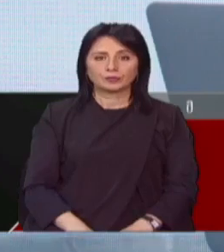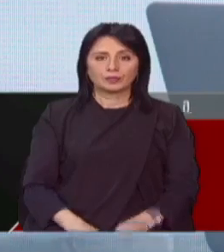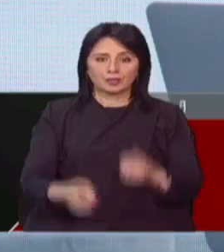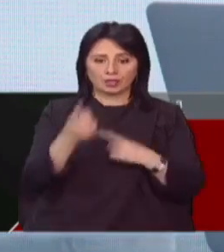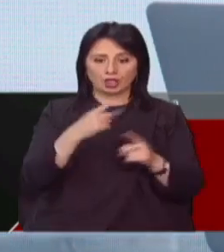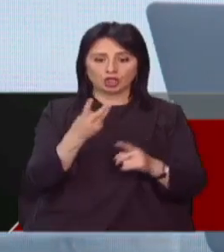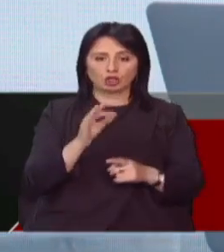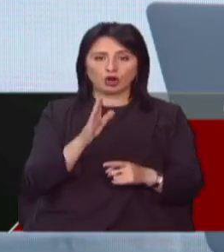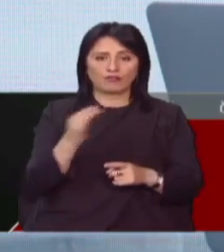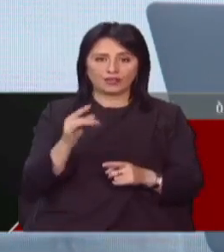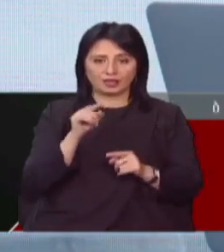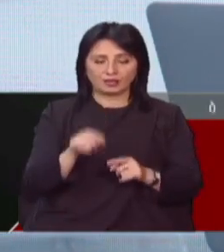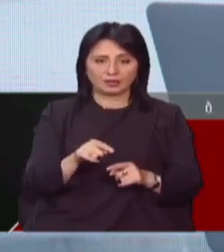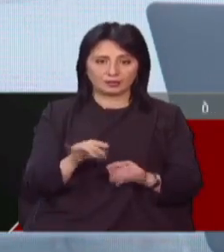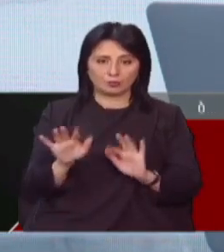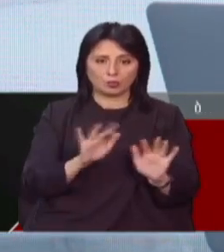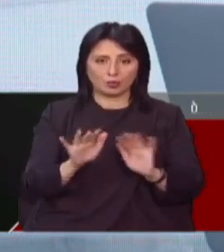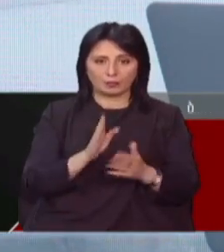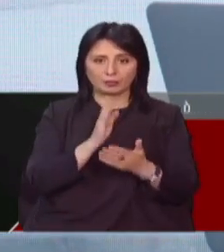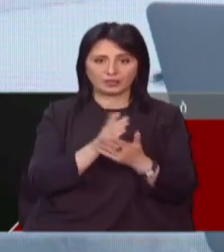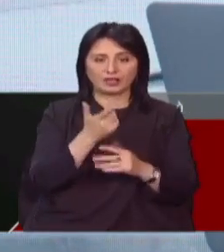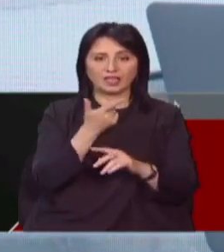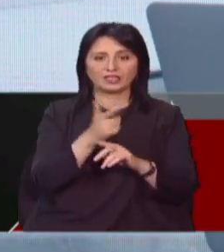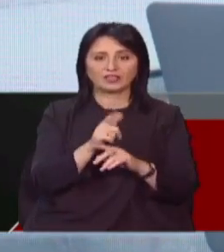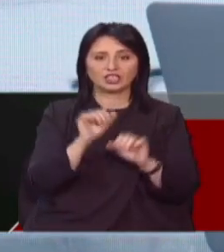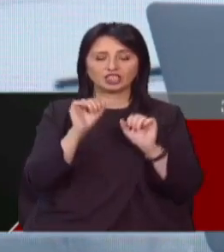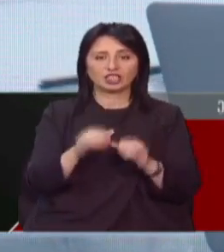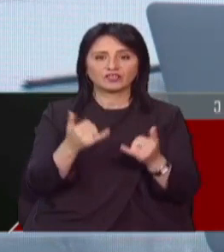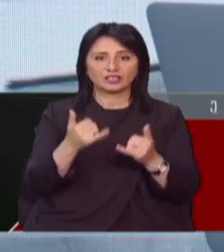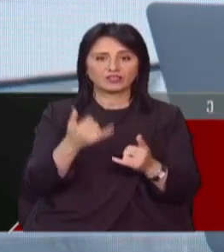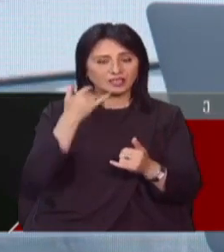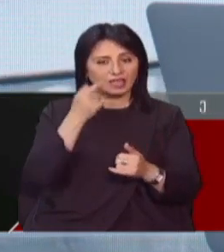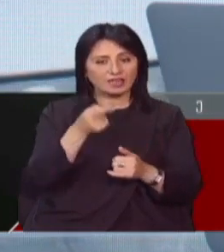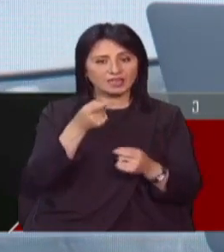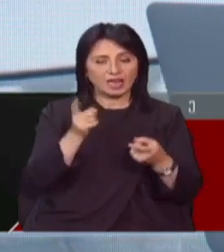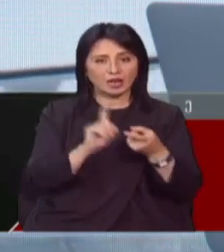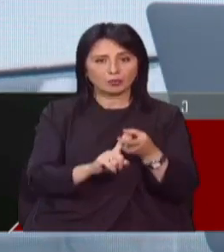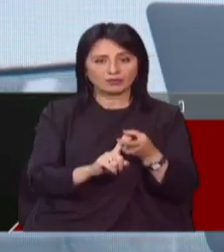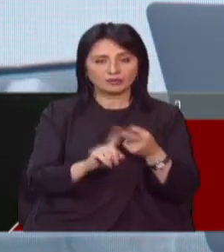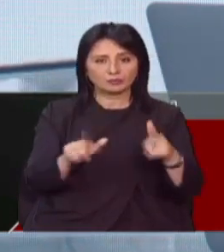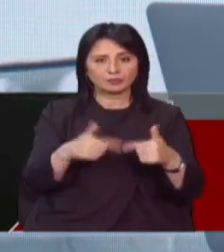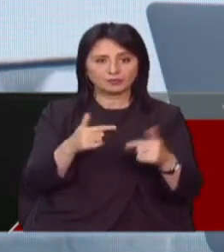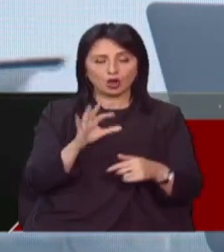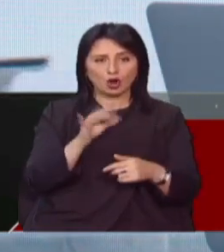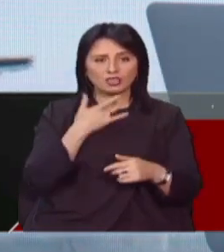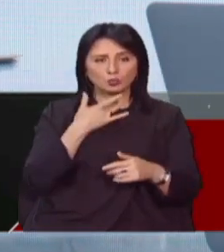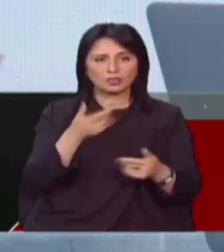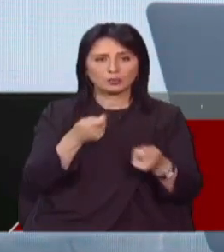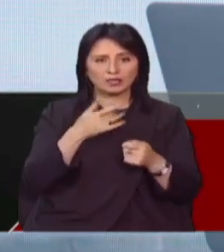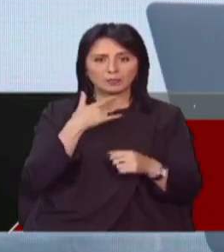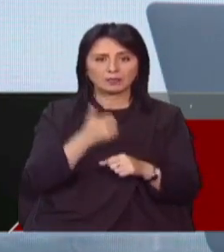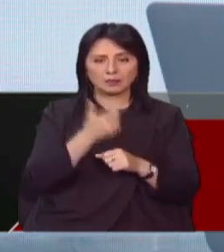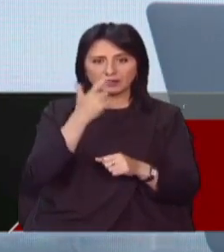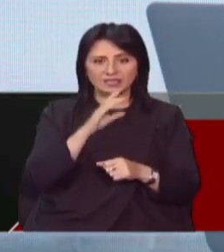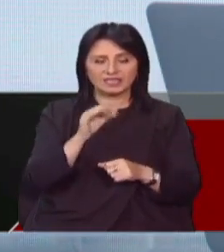უბრუნდებით შოუში განვითარებულა სტიქიურ მოვლენებს პირდაპირ ეთერში შეგვიძლია ახლა სატელეფონო კავშირით ჩაგვერთო სონის მუნიციპალიტეტის მერი